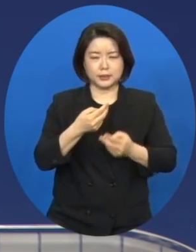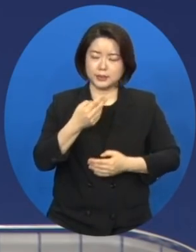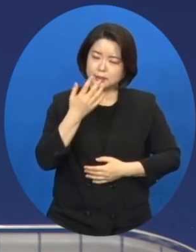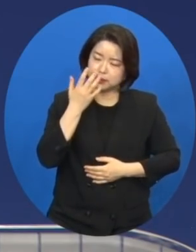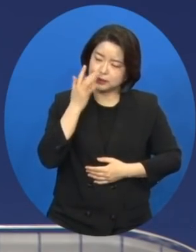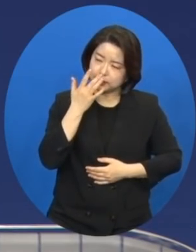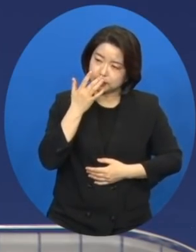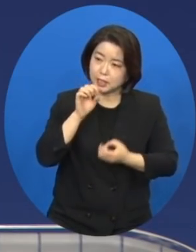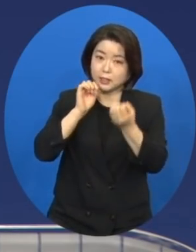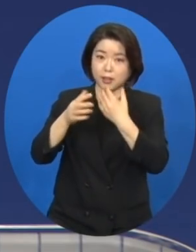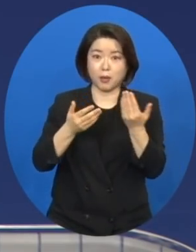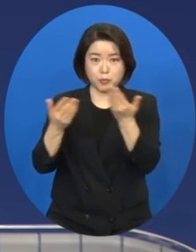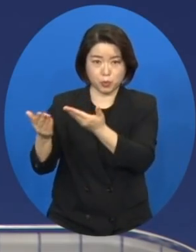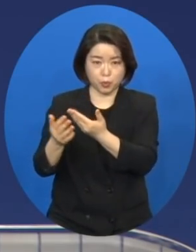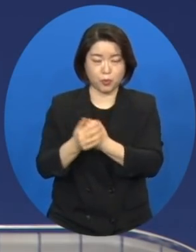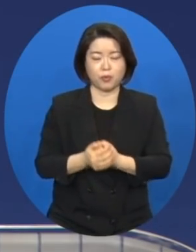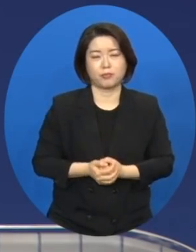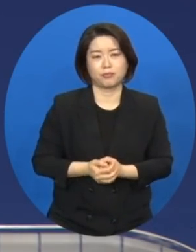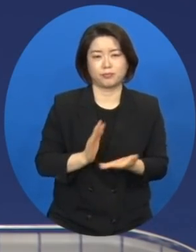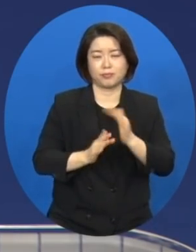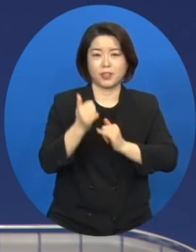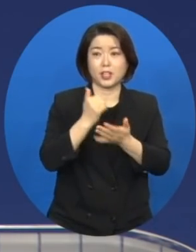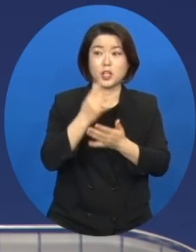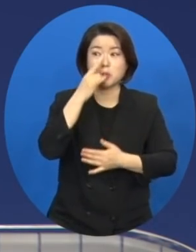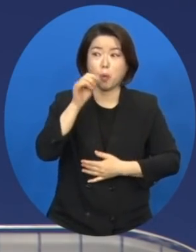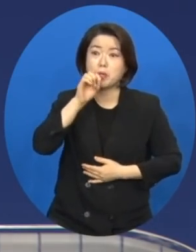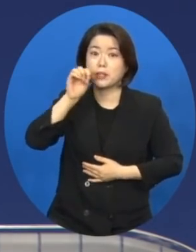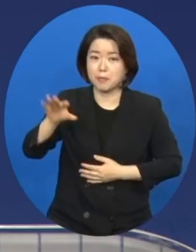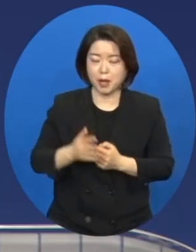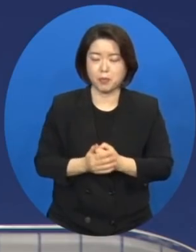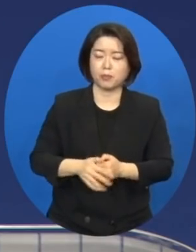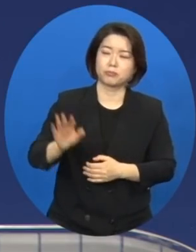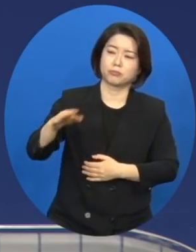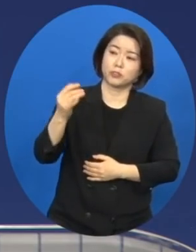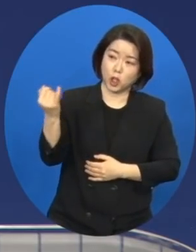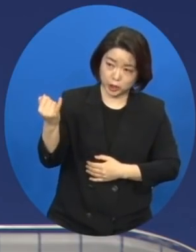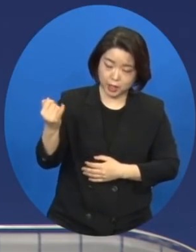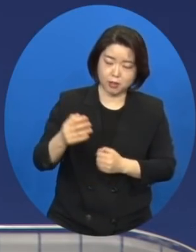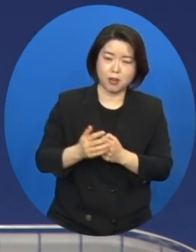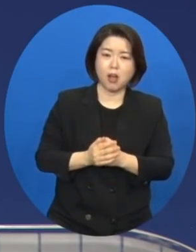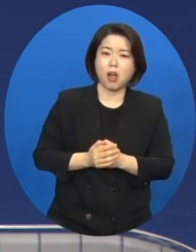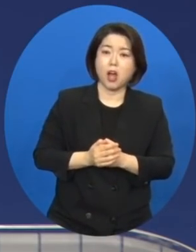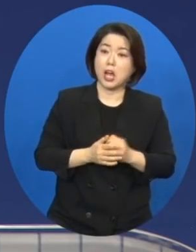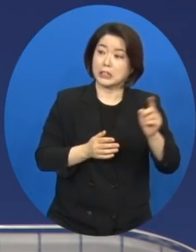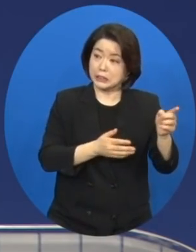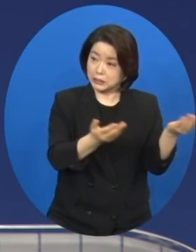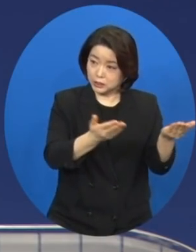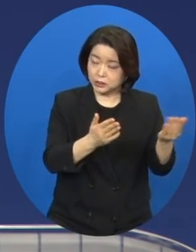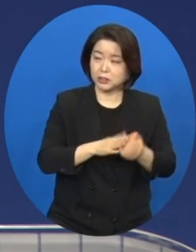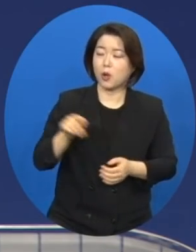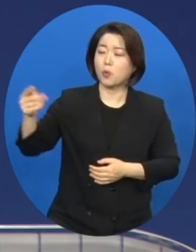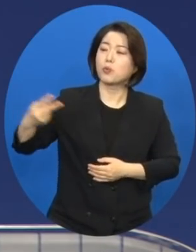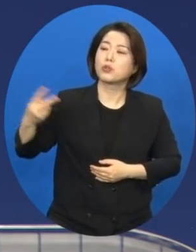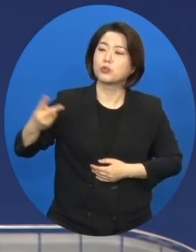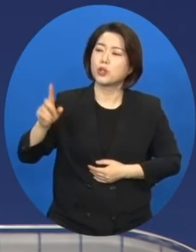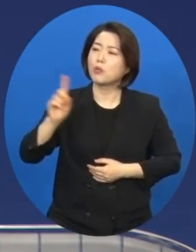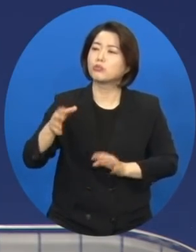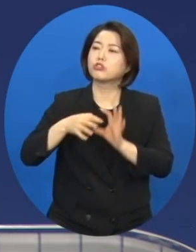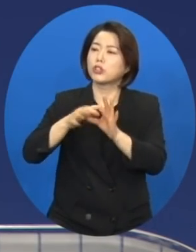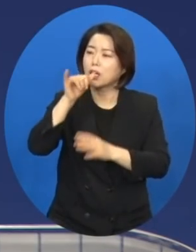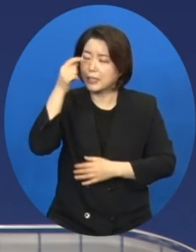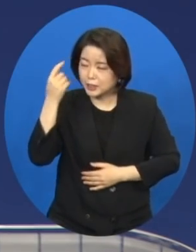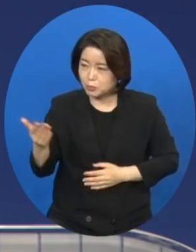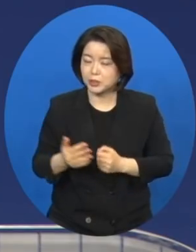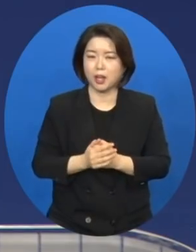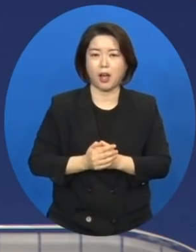하십니다. 그것이 4절이에요. 예수께서 어머니에게 말씀하셨다. 여자여, 그것이 나와 당신에게 무슨 상관이 있습니까? 아직도